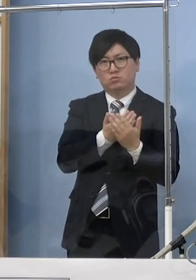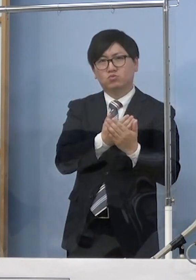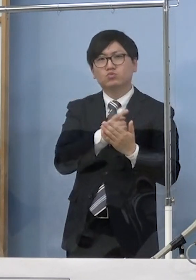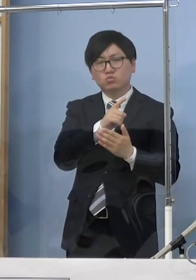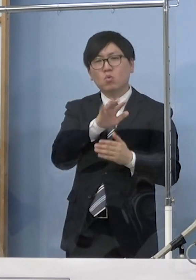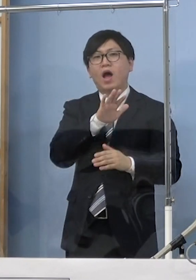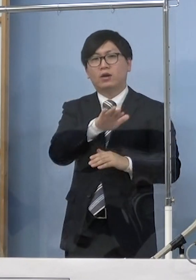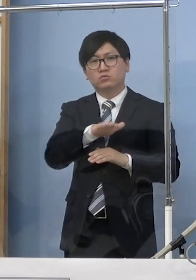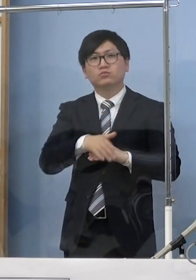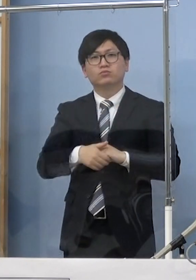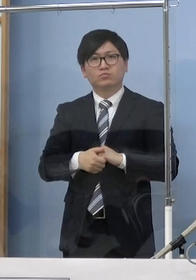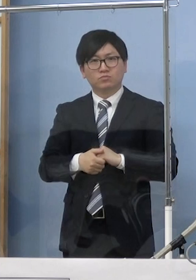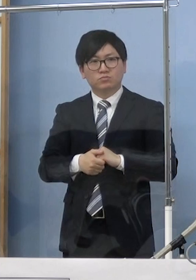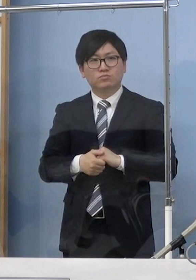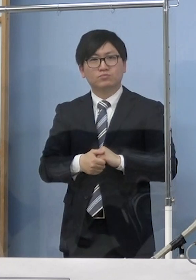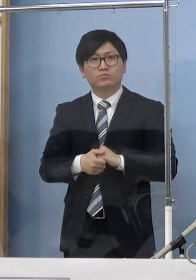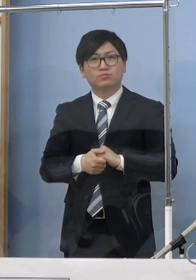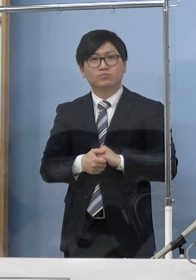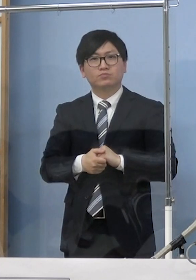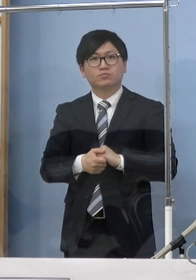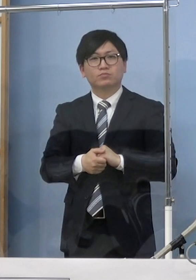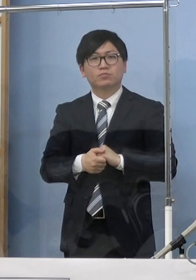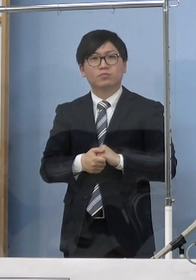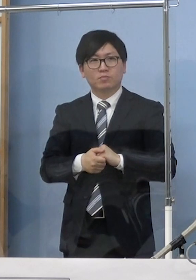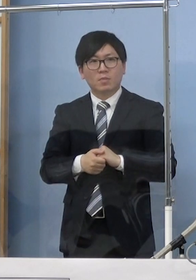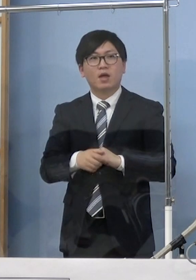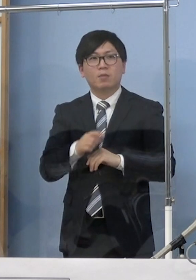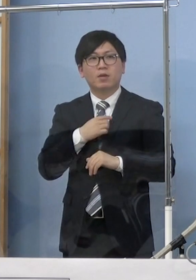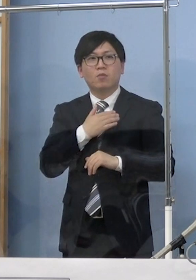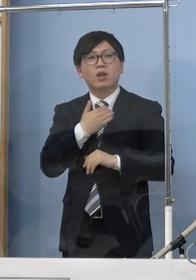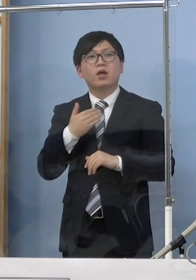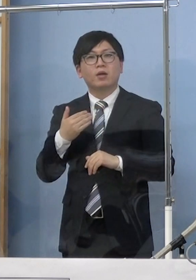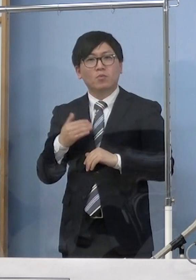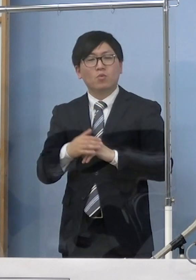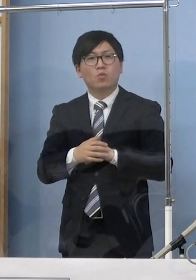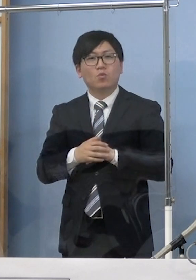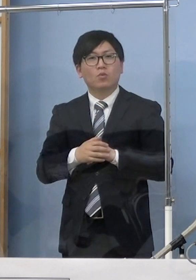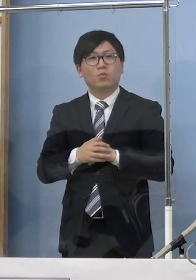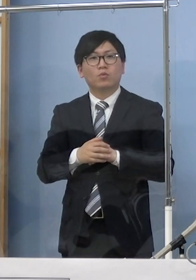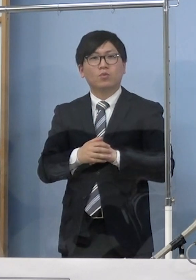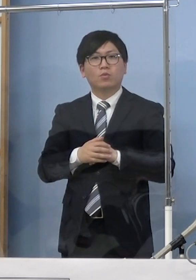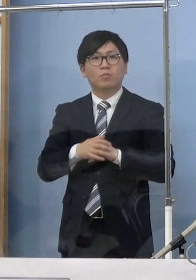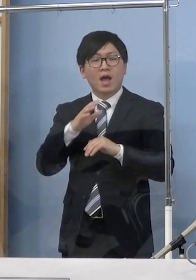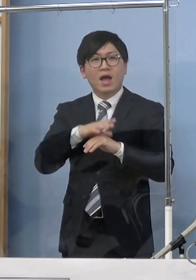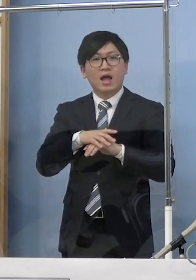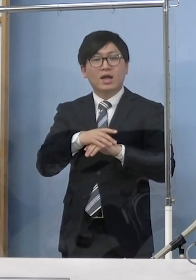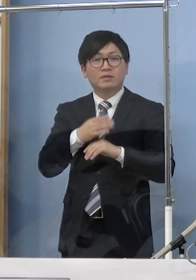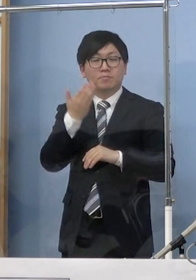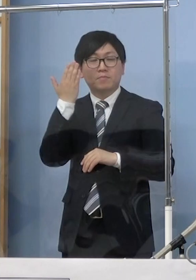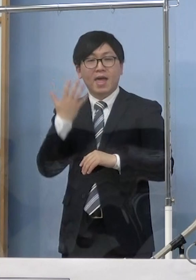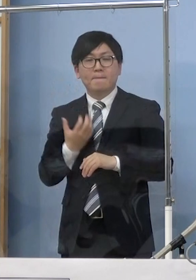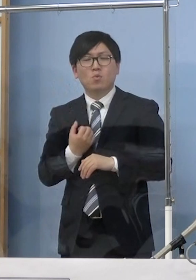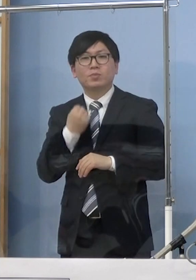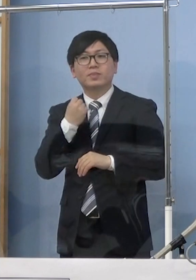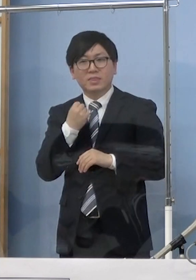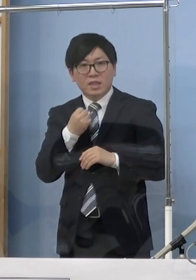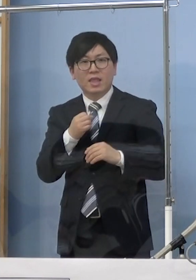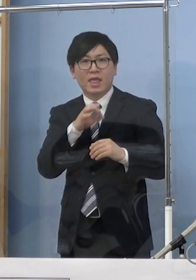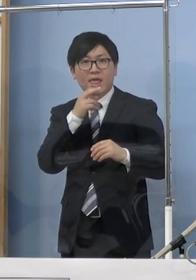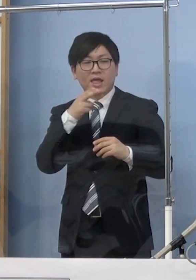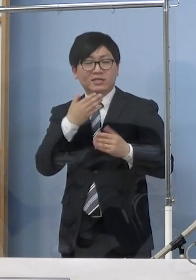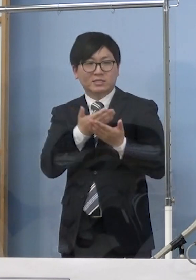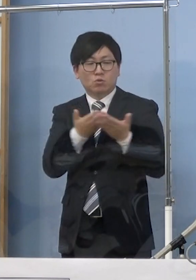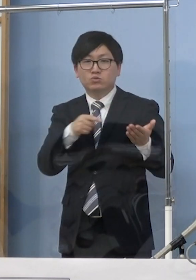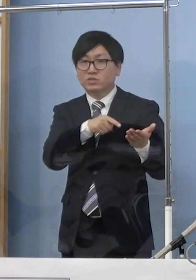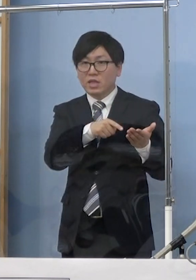初めてのことでしたが時短の要請かけさせていただいて、ただもちろん通告をさせていただいて、事前予告をやっぱりしておかないと、仕